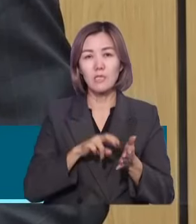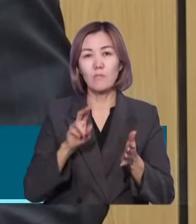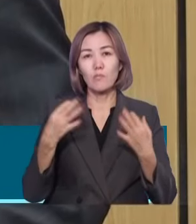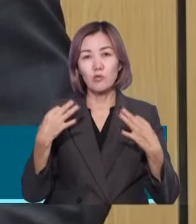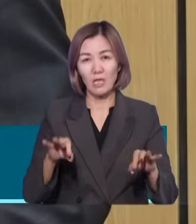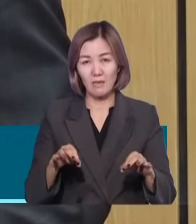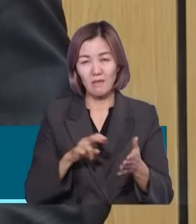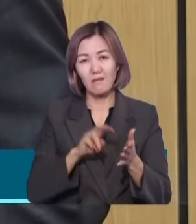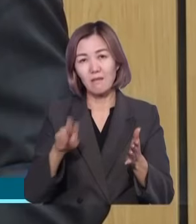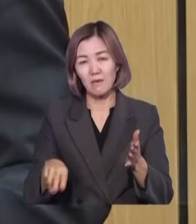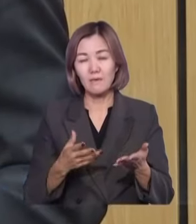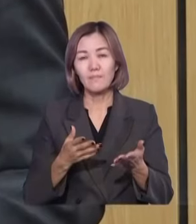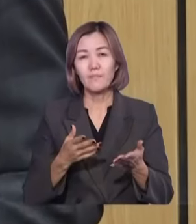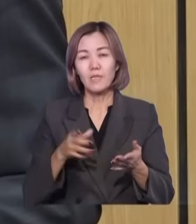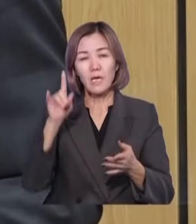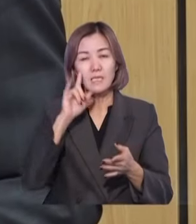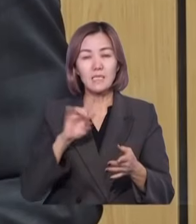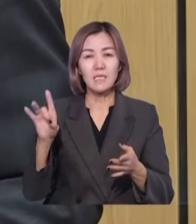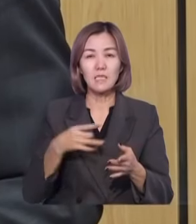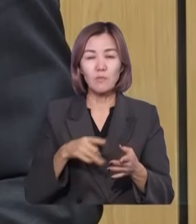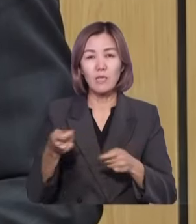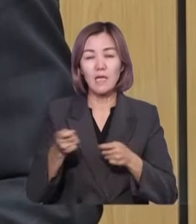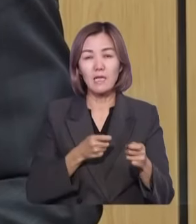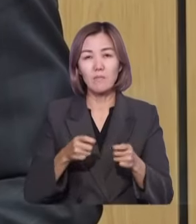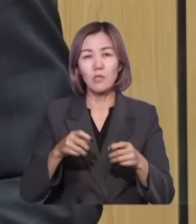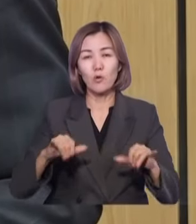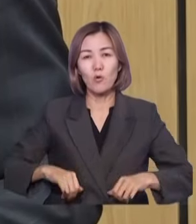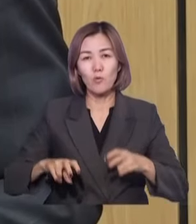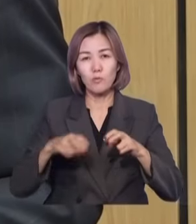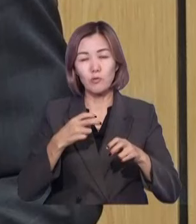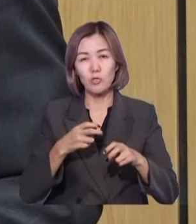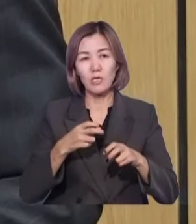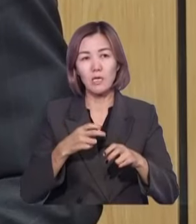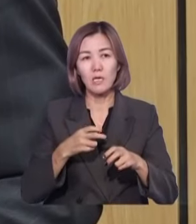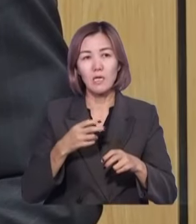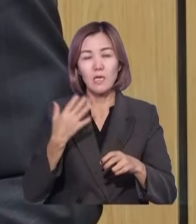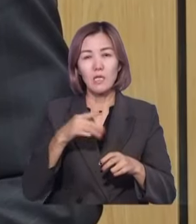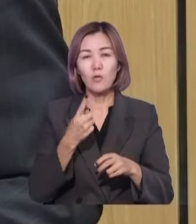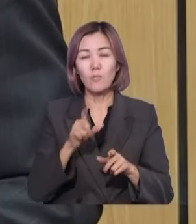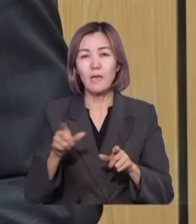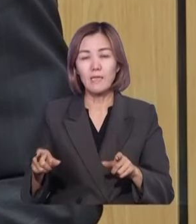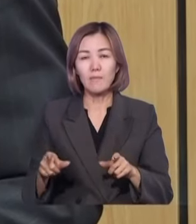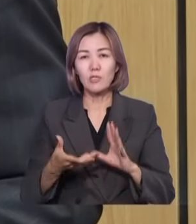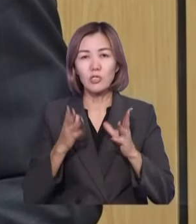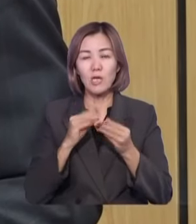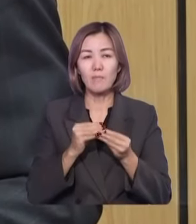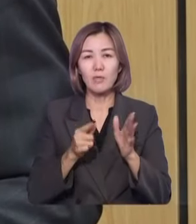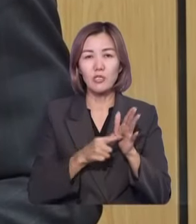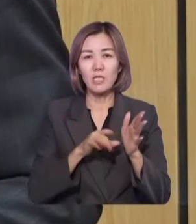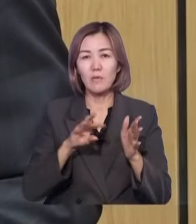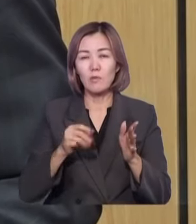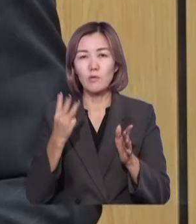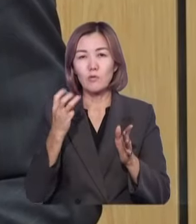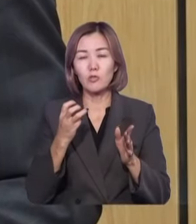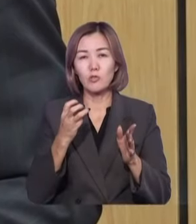босатылды. Қазақстан Республикасының әкімшілік құқық бұзушылық туралы кодексіне сәйкес 51 лауазымды тұлғалар жалпы сомасы 7